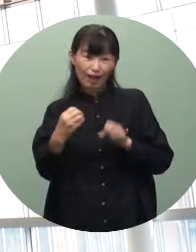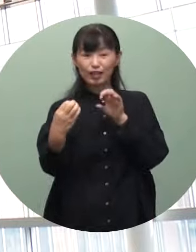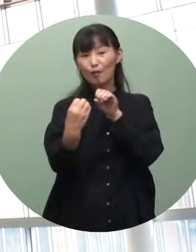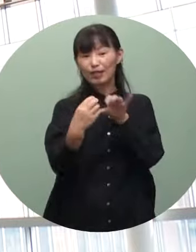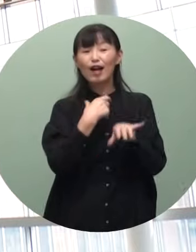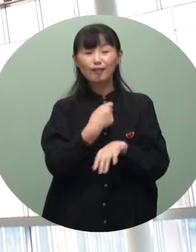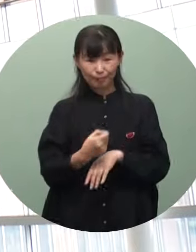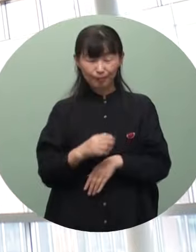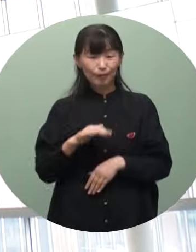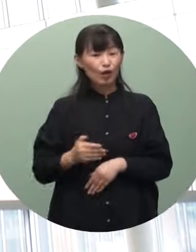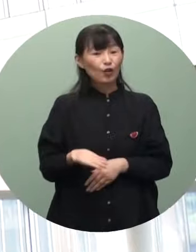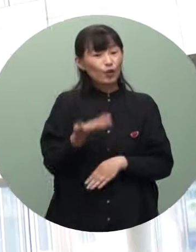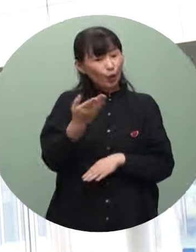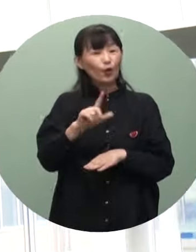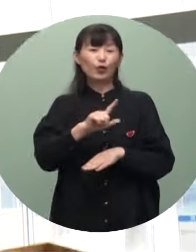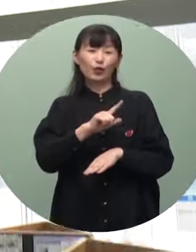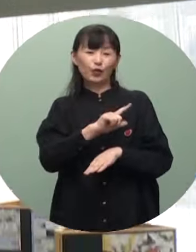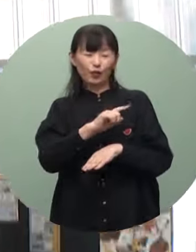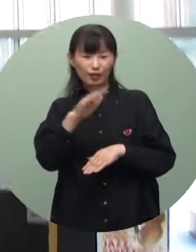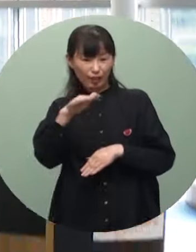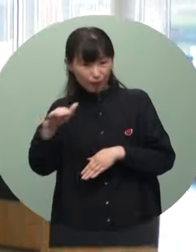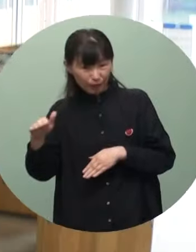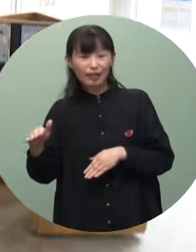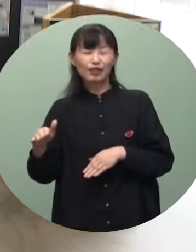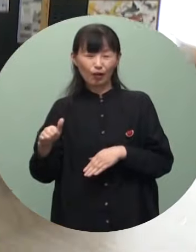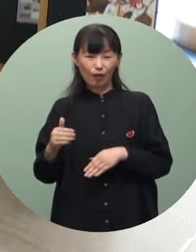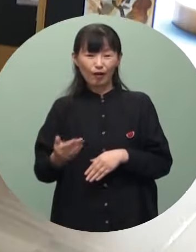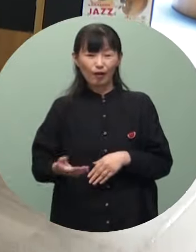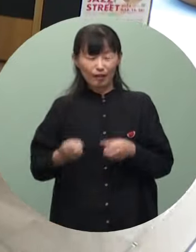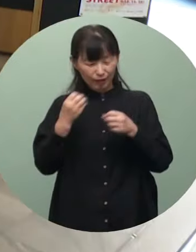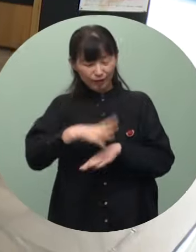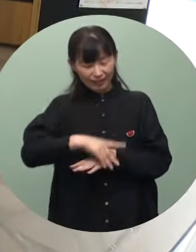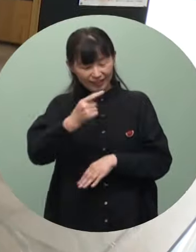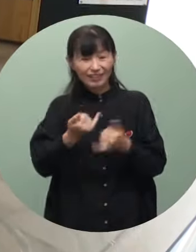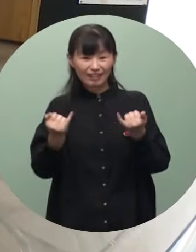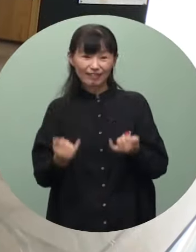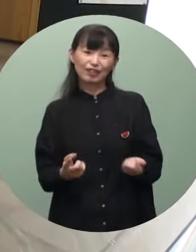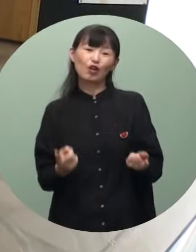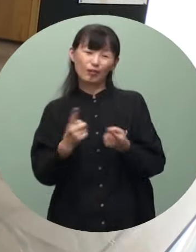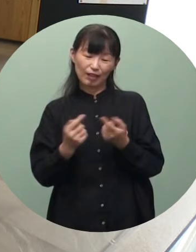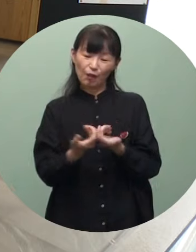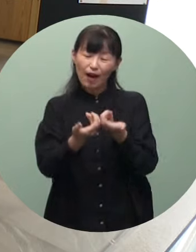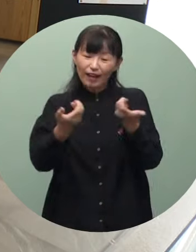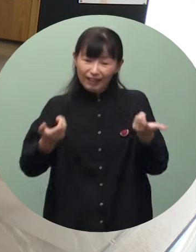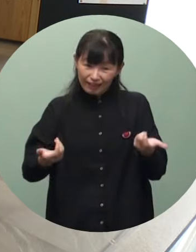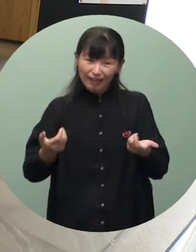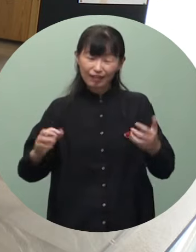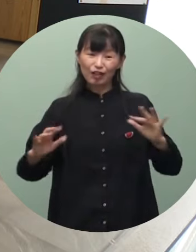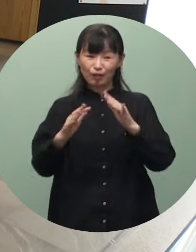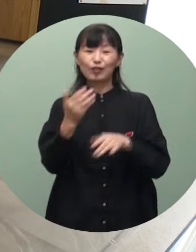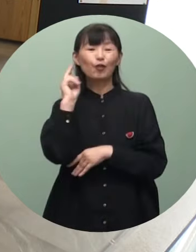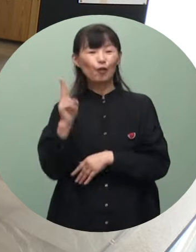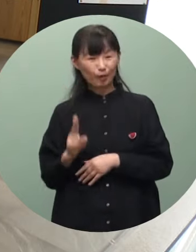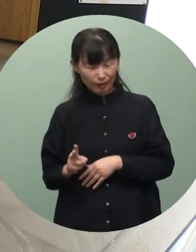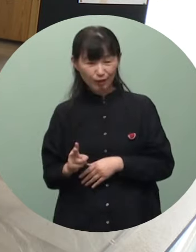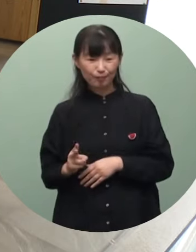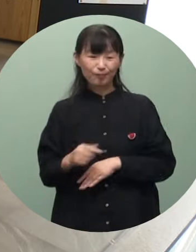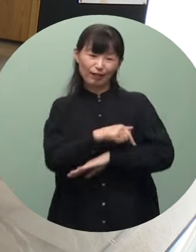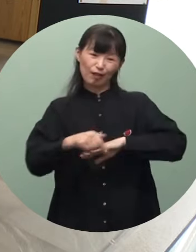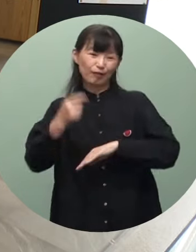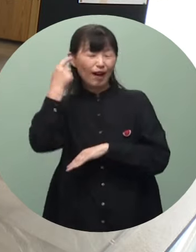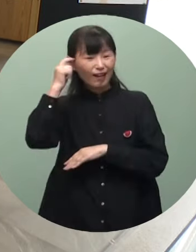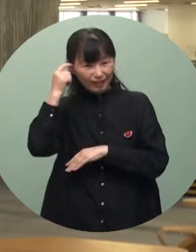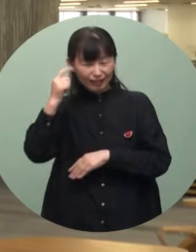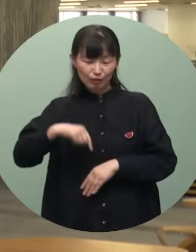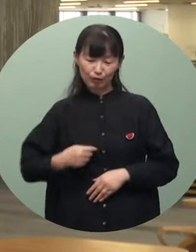上級者と初級者に分けていて、会話が弾むように企画も考えていますので、自分の英語を試した